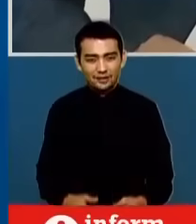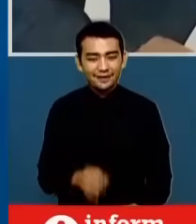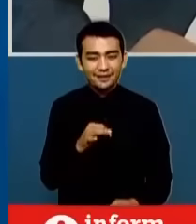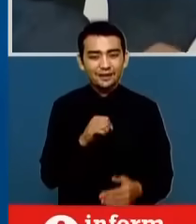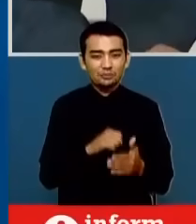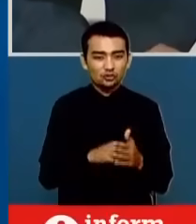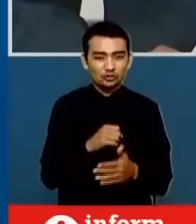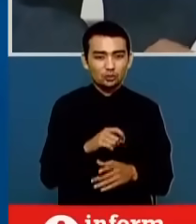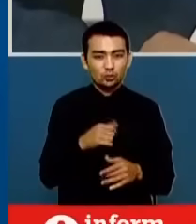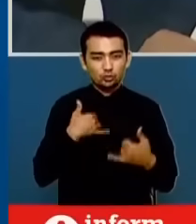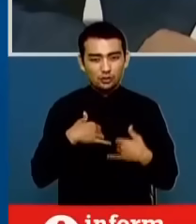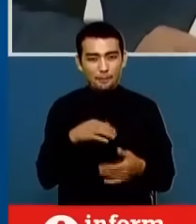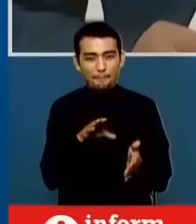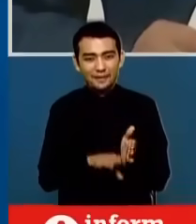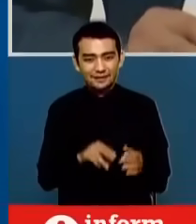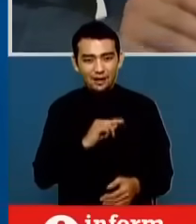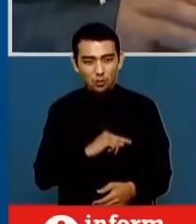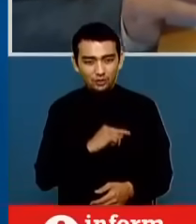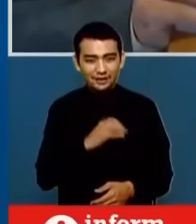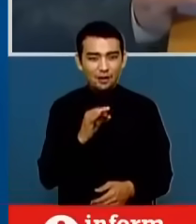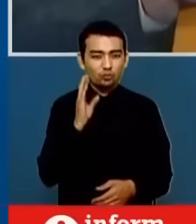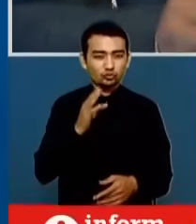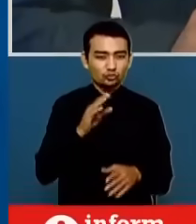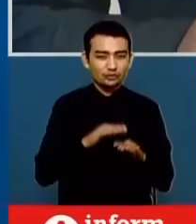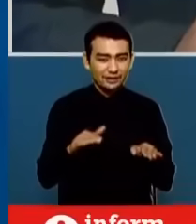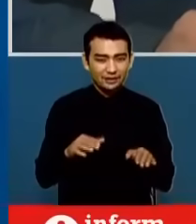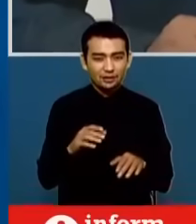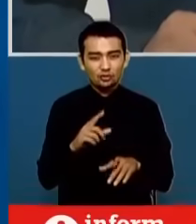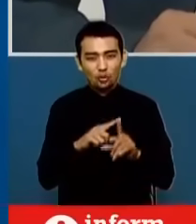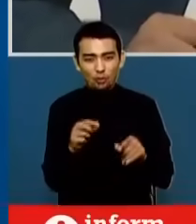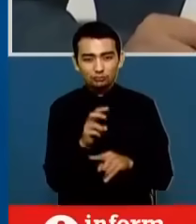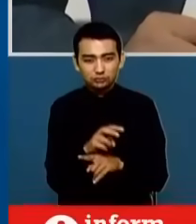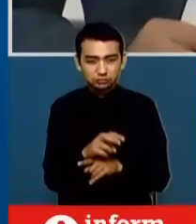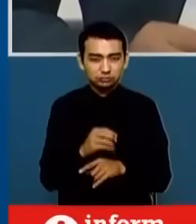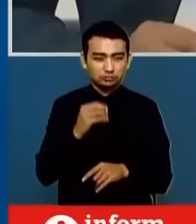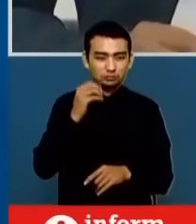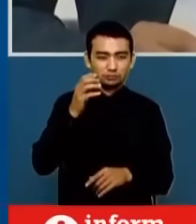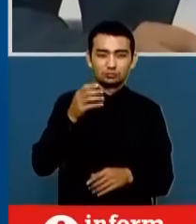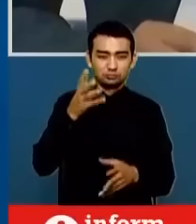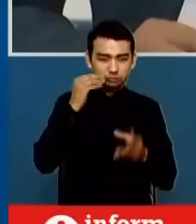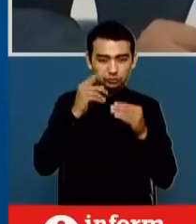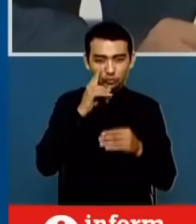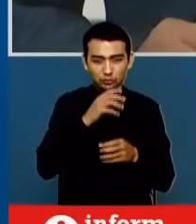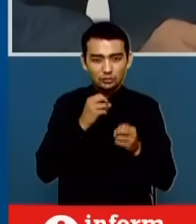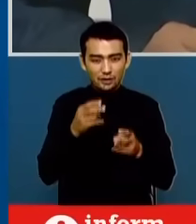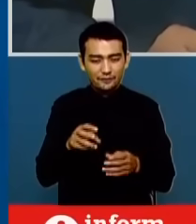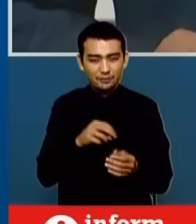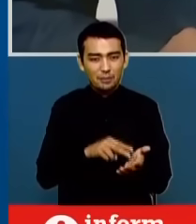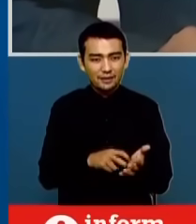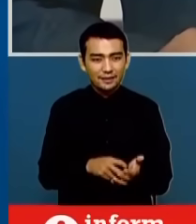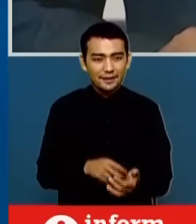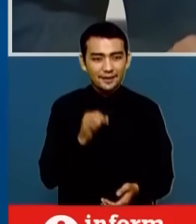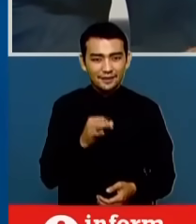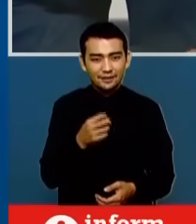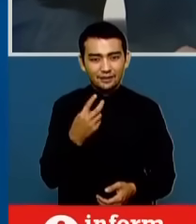кесірінен ұстаздар жұмыссыз, ал болашақта мектепке баратын ұл-қыздарымыз білімсіз қалады дейді көпшілік. Есесіне